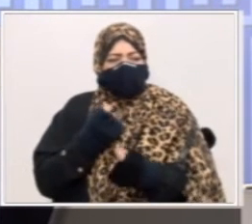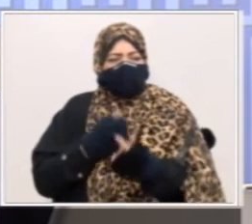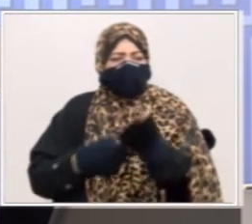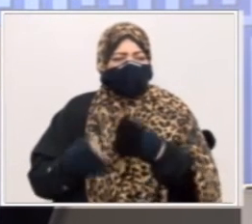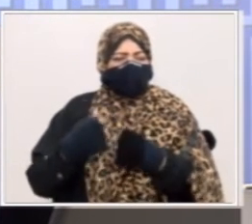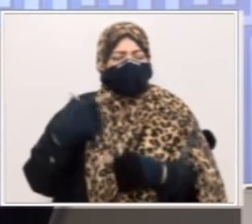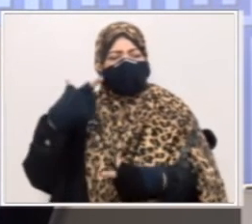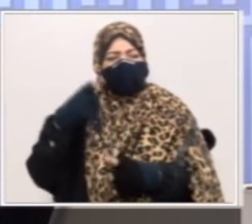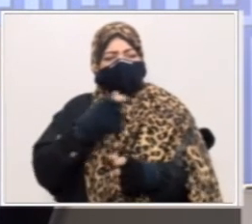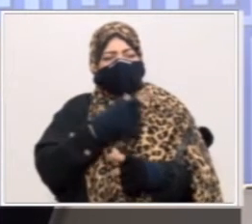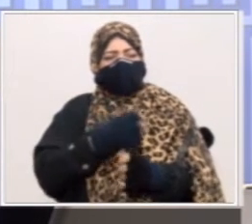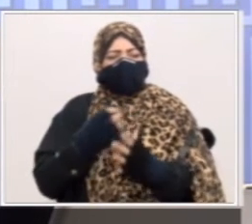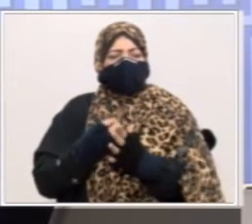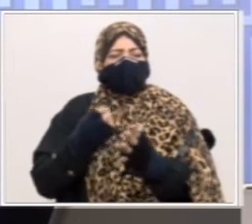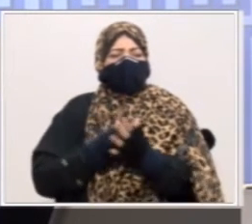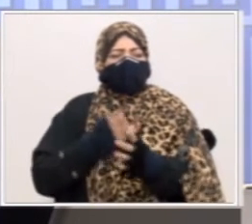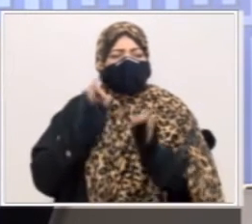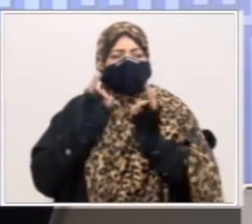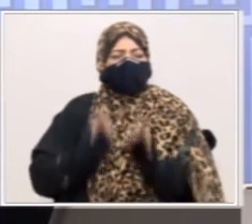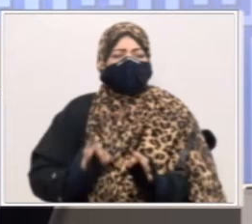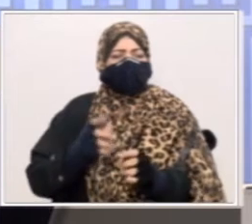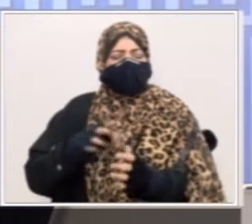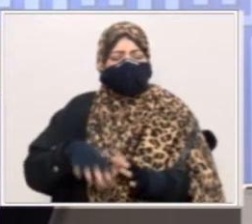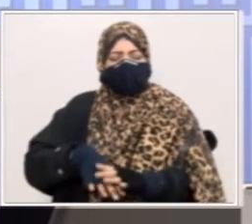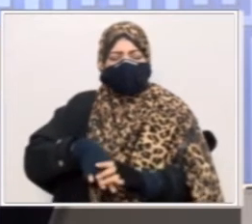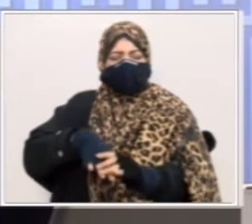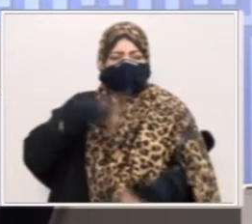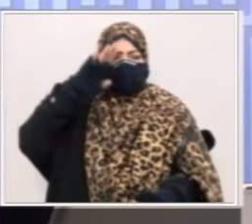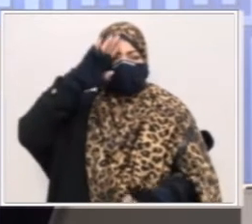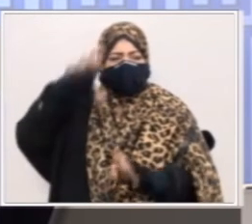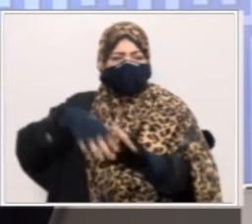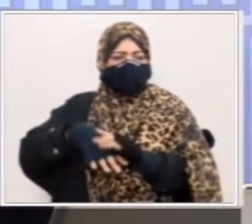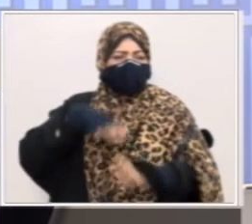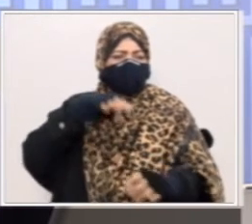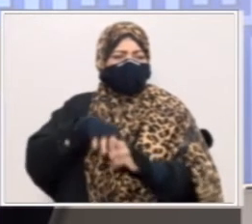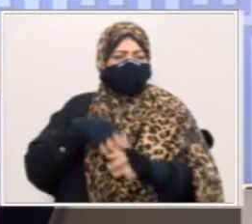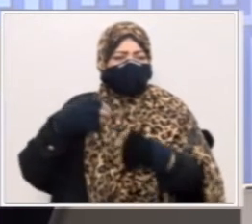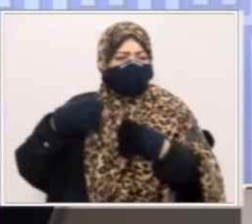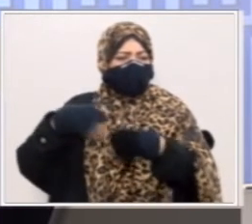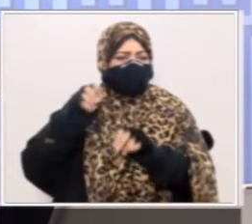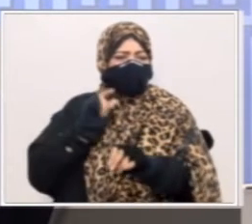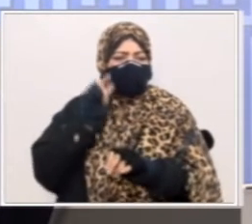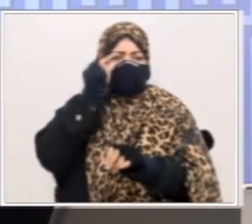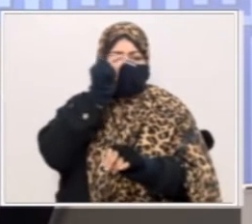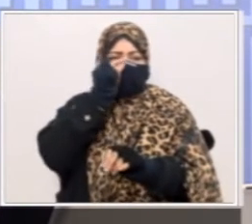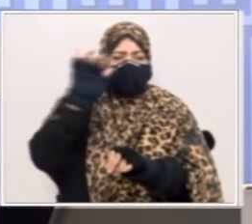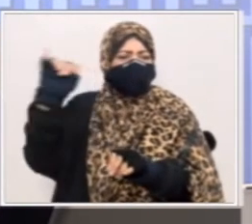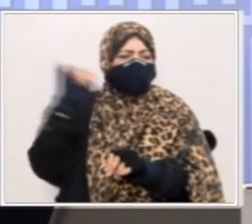ينفض يديه منهم وألا يبيع دينه ودنياه ووطنه بعرض من